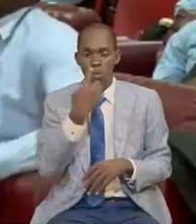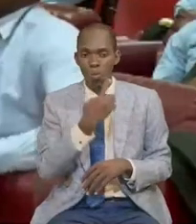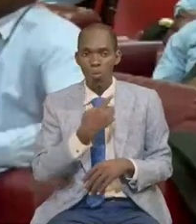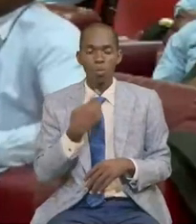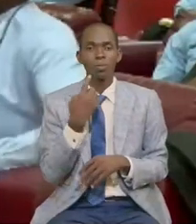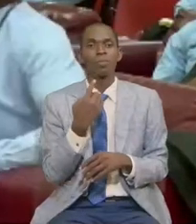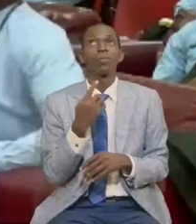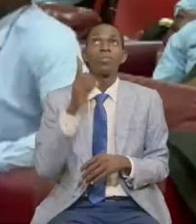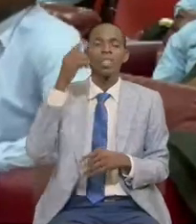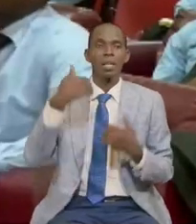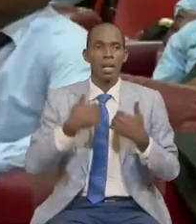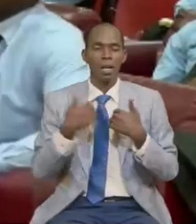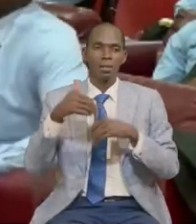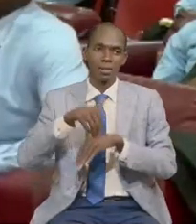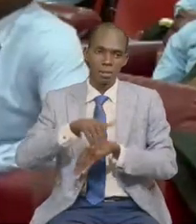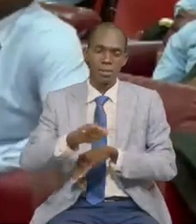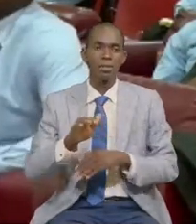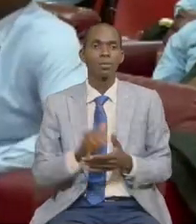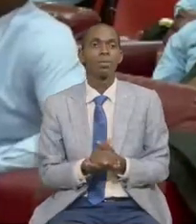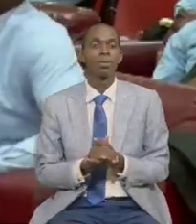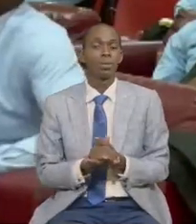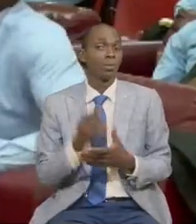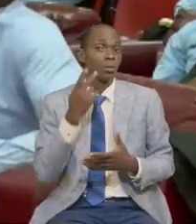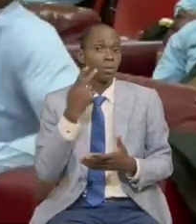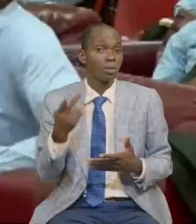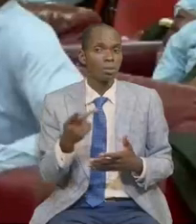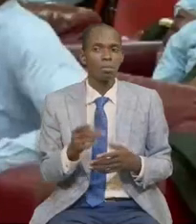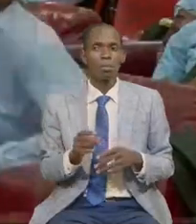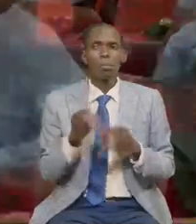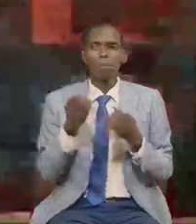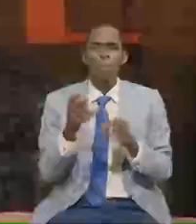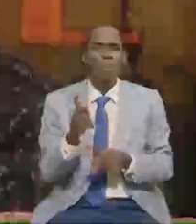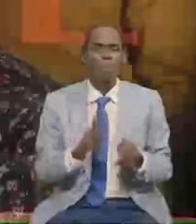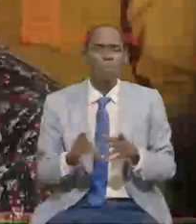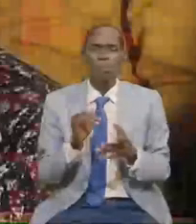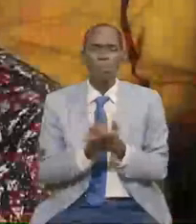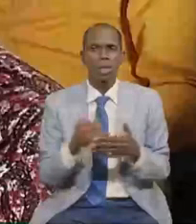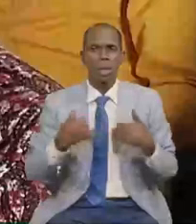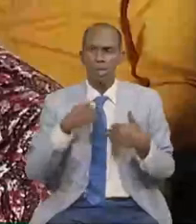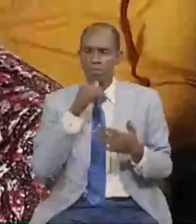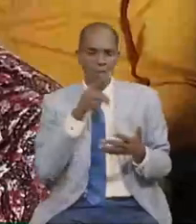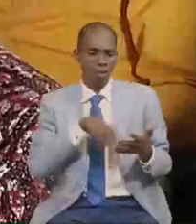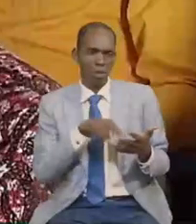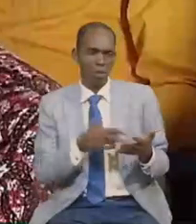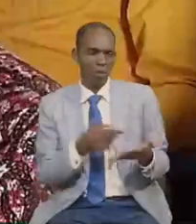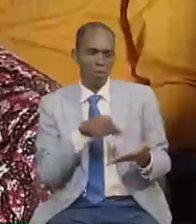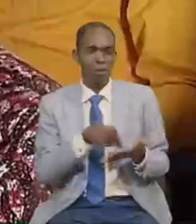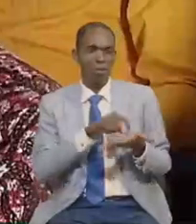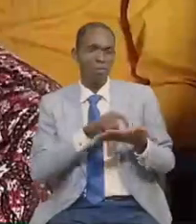envoyé. Malheureusement, il y a plusieurs qui n'ont pas encore lu ce verset, qui